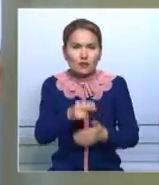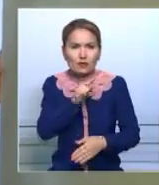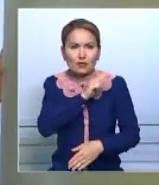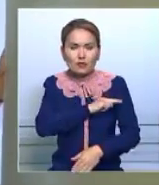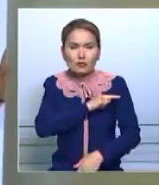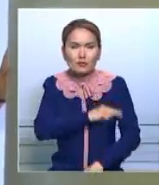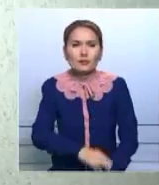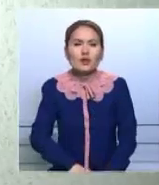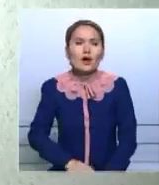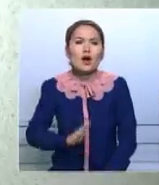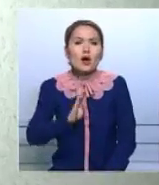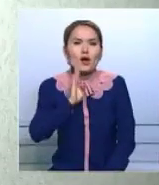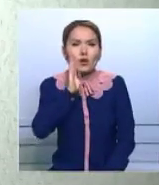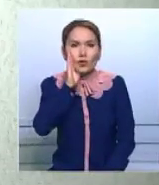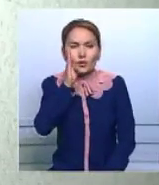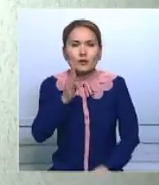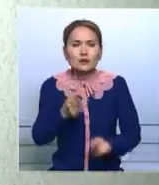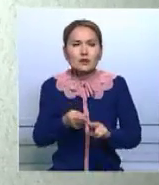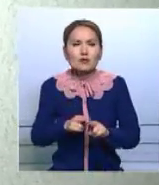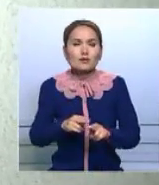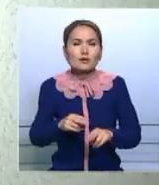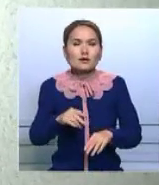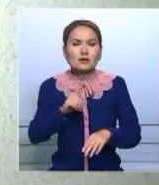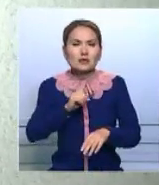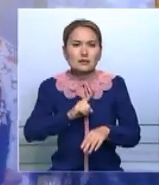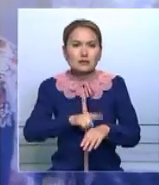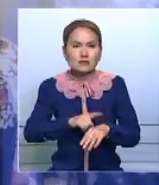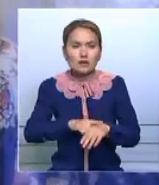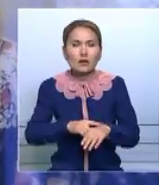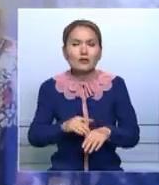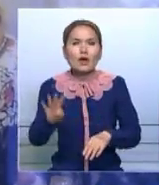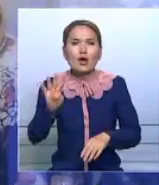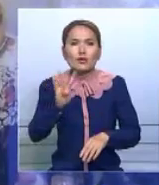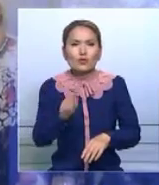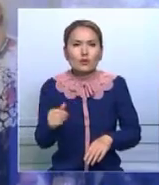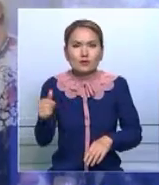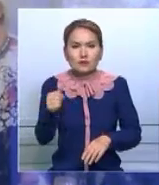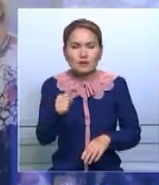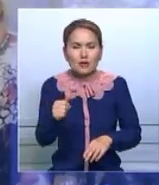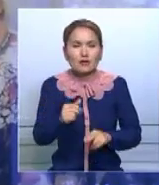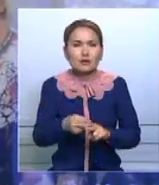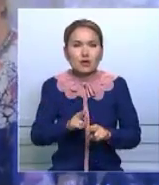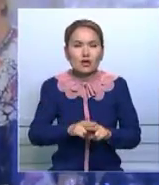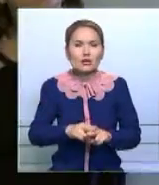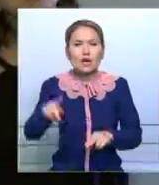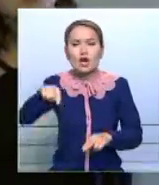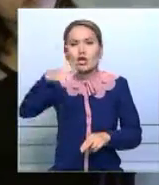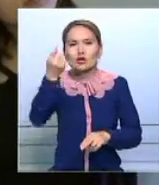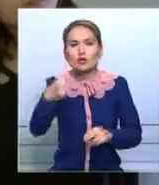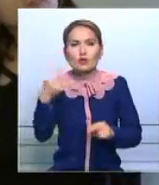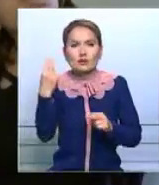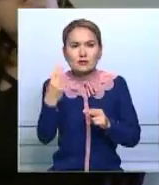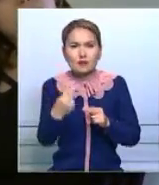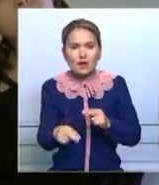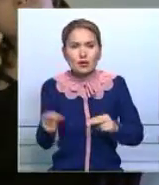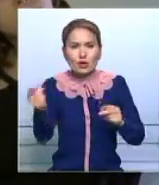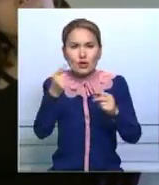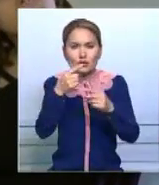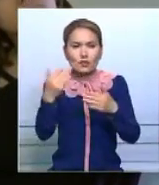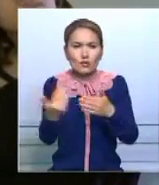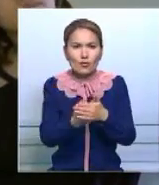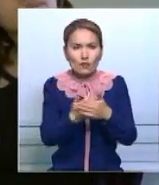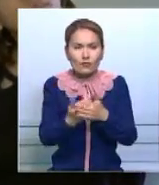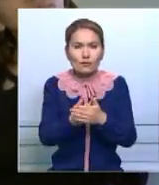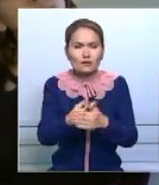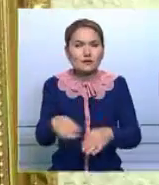таңғы сағат 4-те Қара теңіз флотында дабыл қағылды. Соғыс аяқталды. Бұл ұмытылмас ең бақытты сәт. Бір